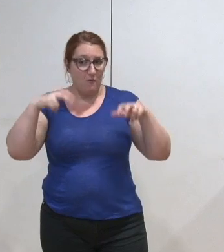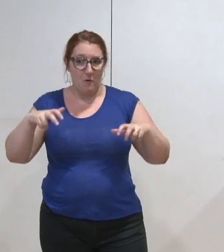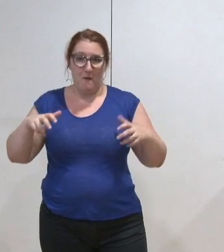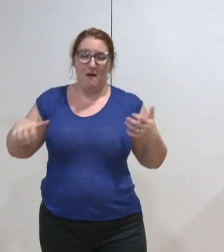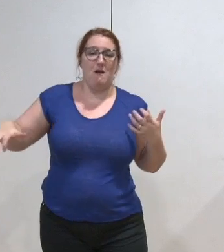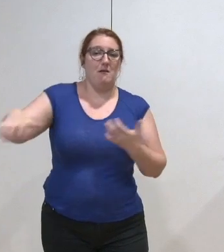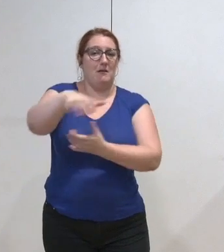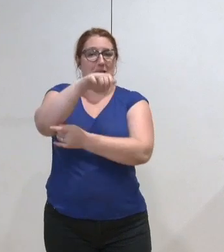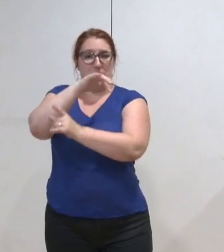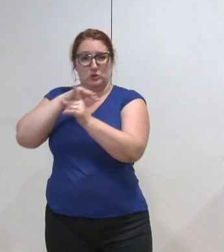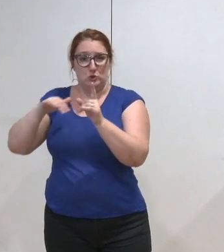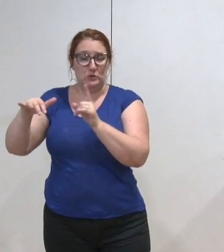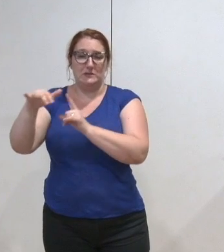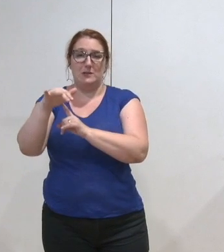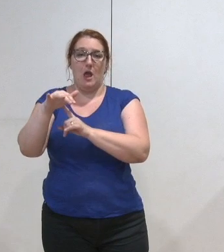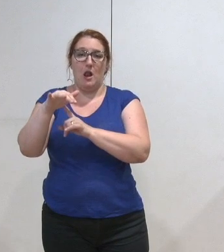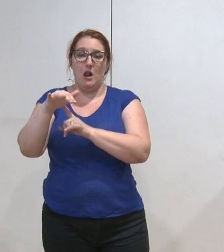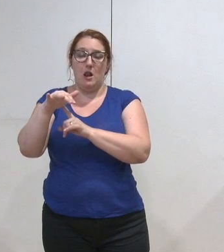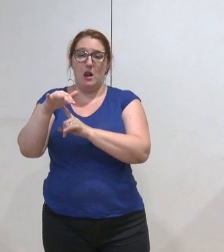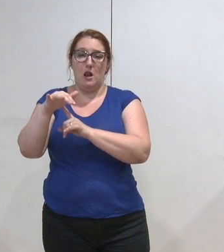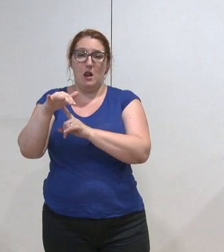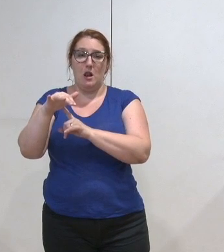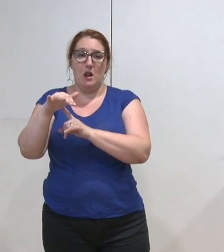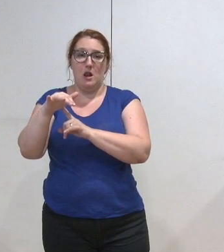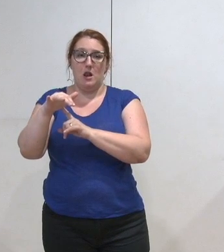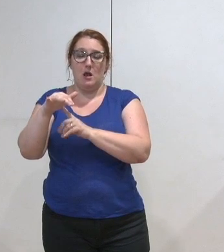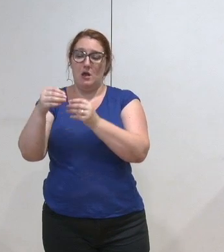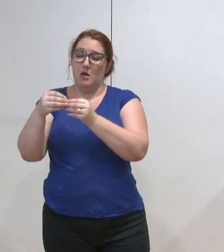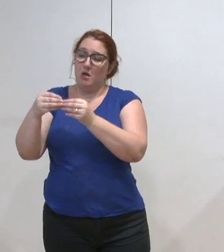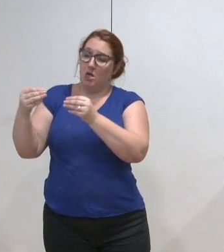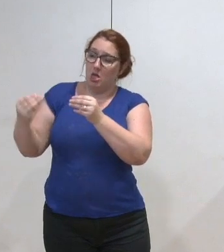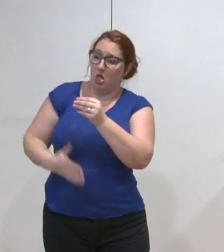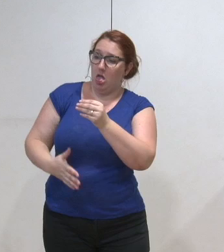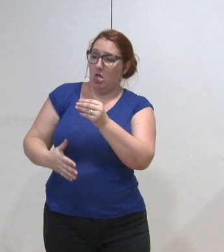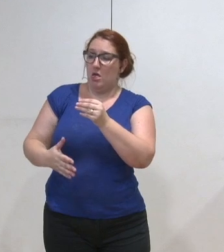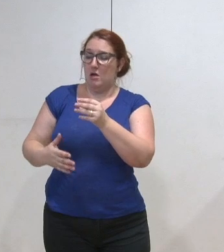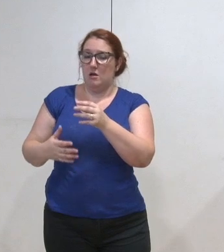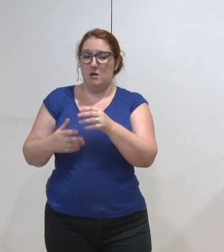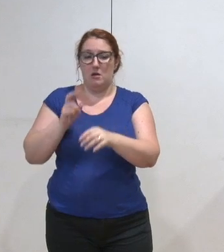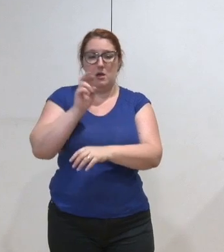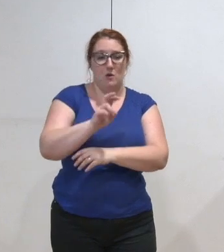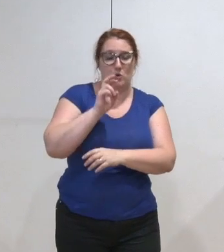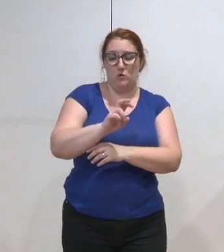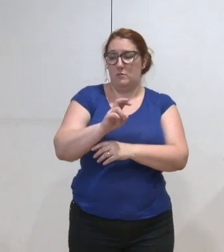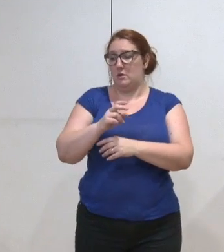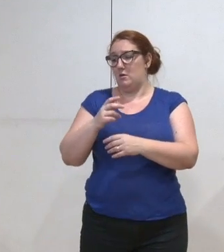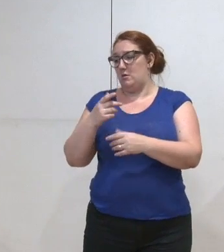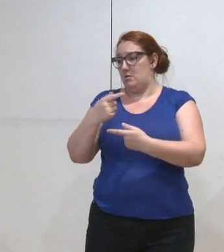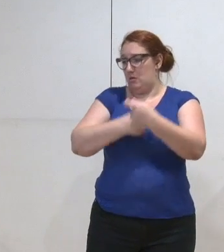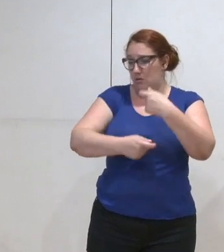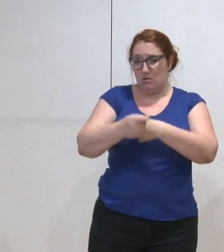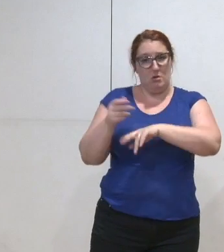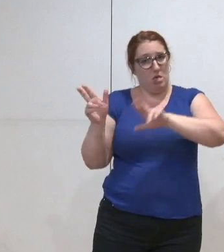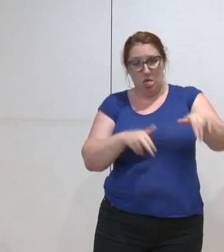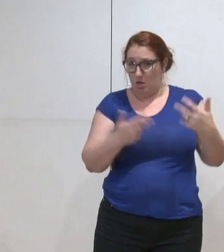sociale uniquement en abordant la question sur le triptique social économique et environnemental et en remettant au cœur et je crois que c'est ça qui